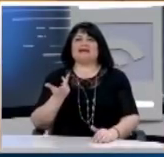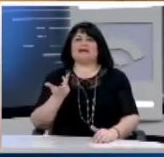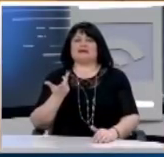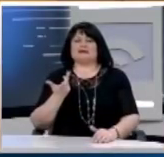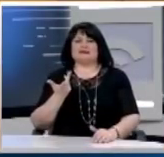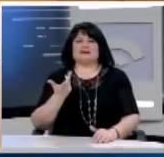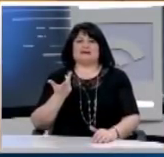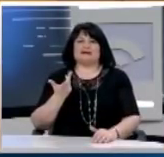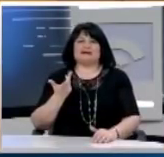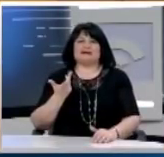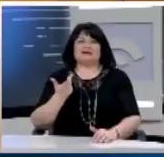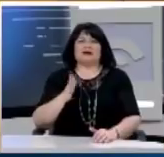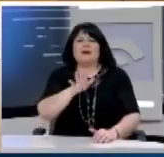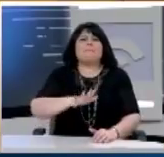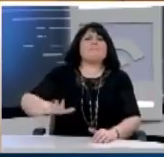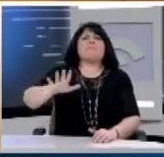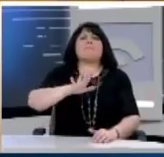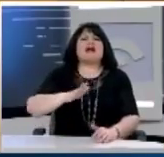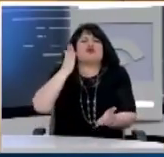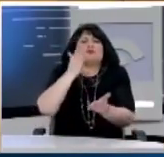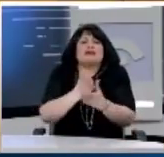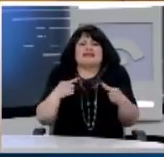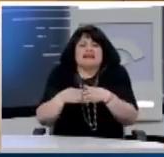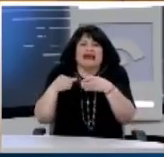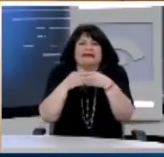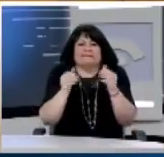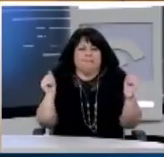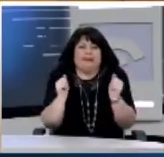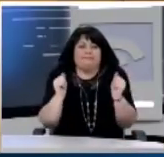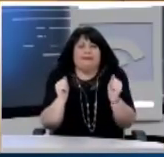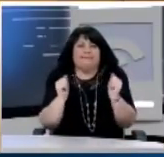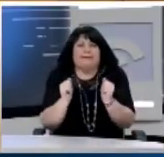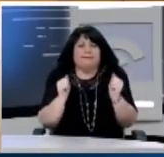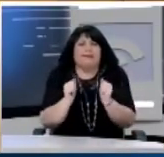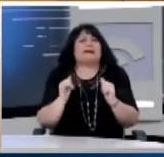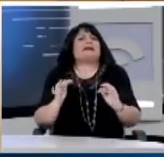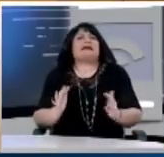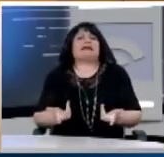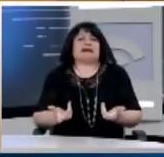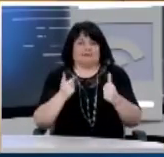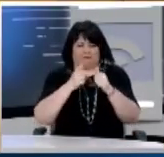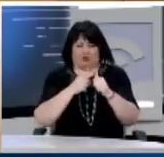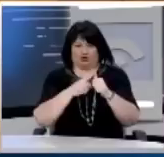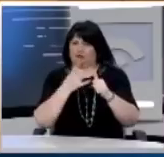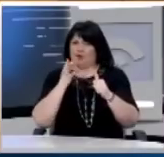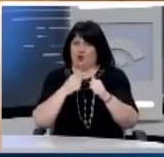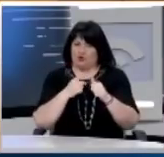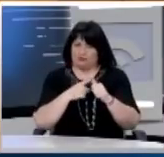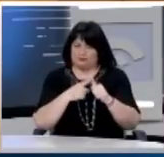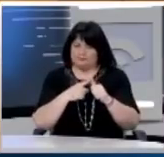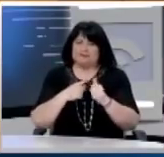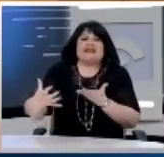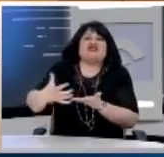γιατί να επιστρέψω, ζορίζονται παντού οι μεσαίες τάξεις? Γιατί ζορίζονται? Πρώτον ζορίζονται